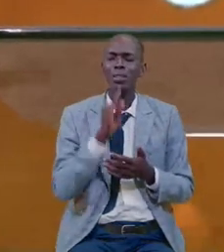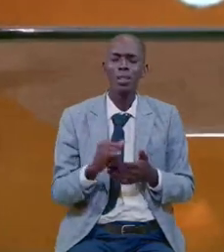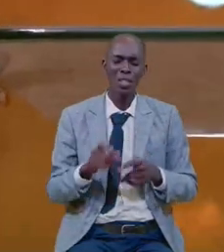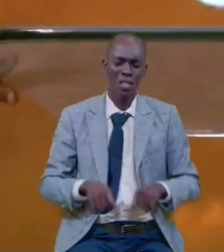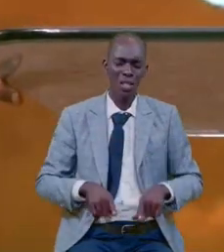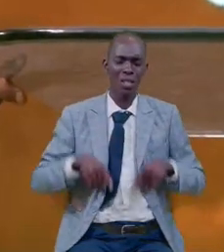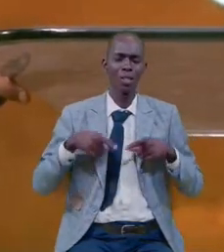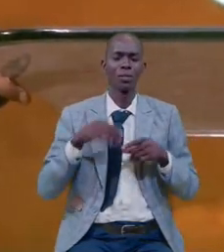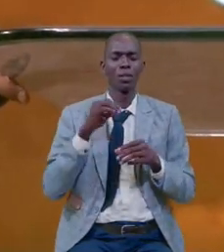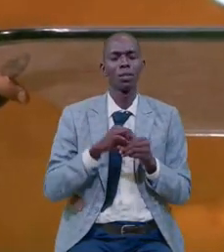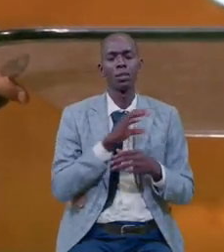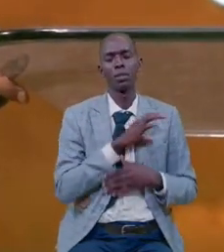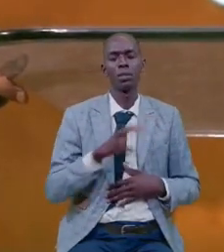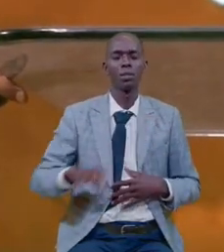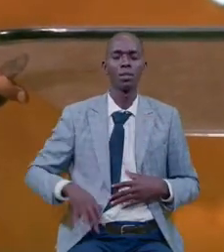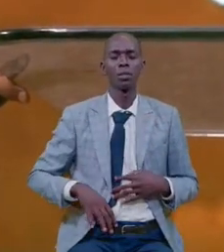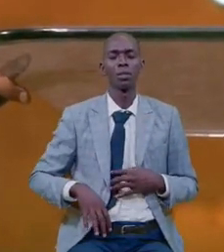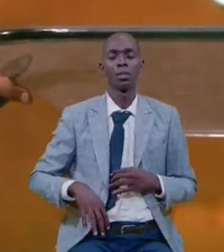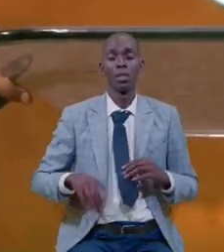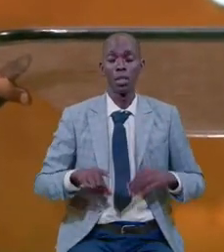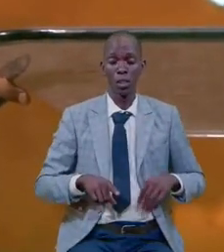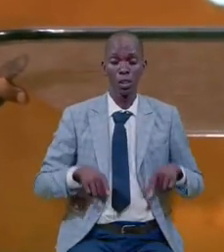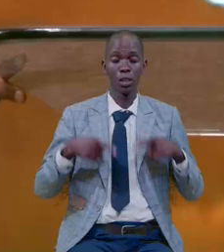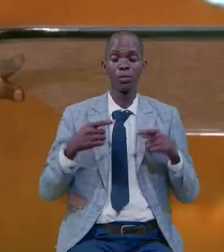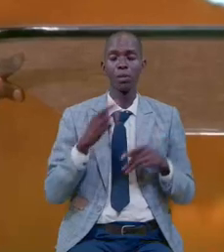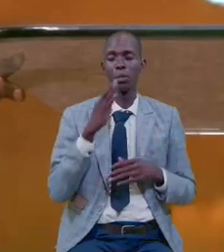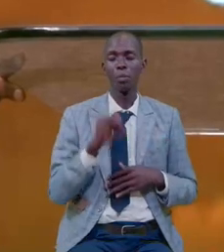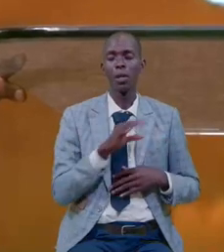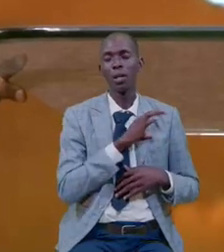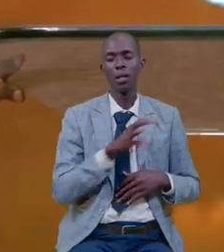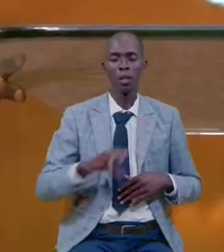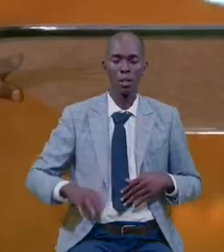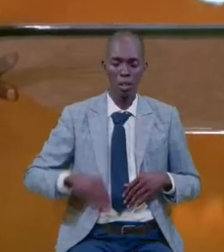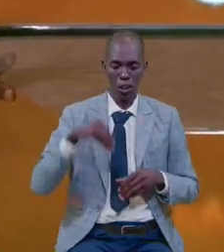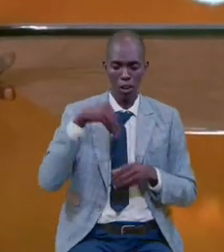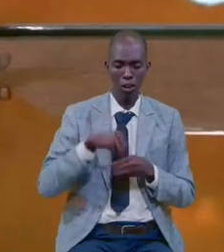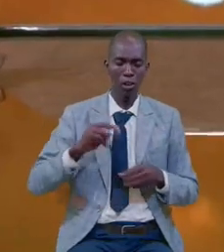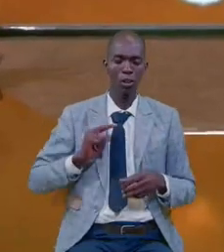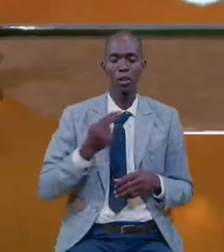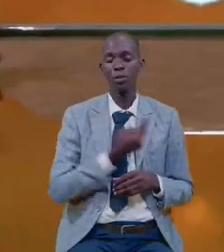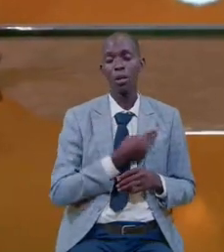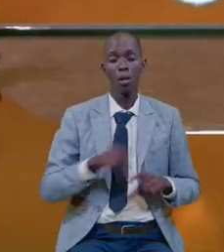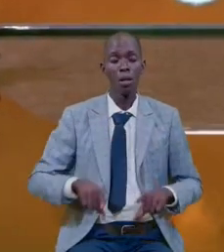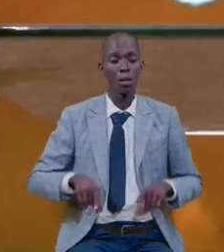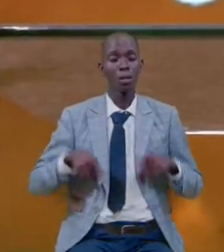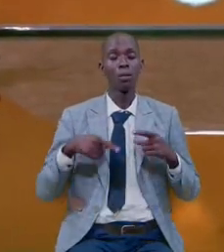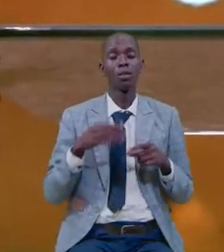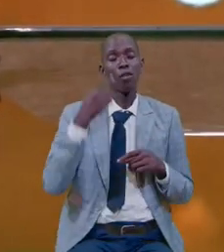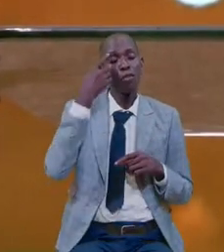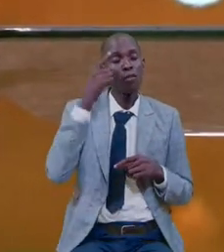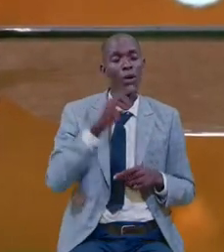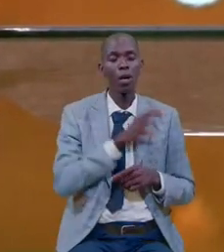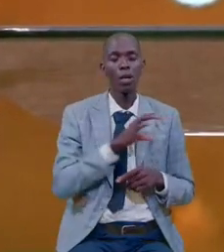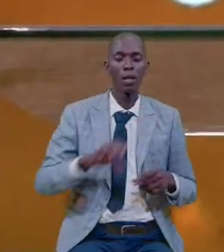qui est menée en Christ, la vie qui se mène par Christ en nous et que nous